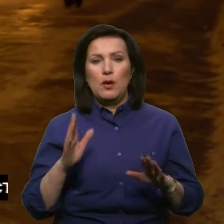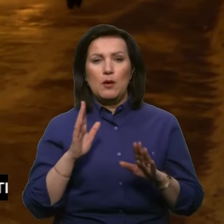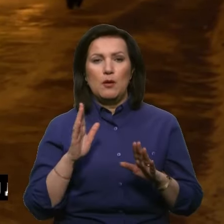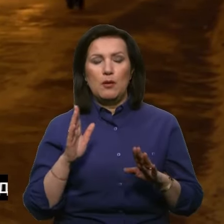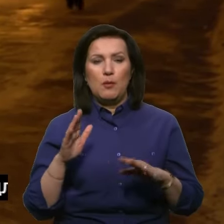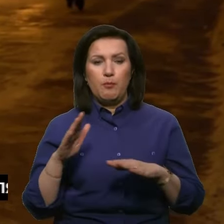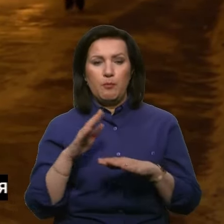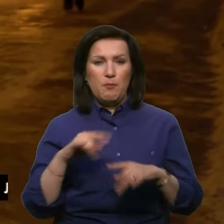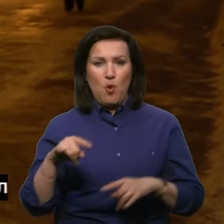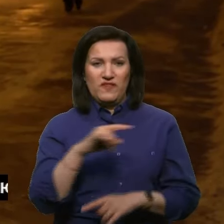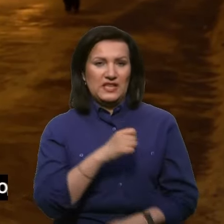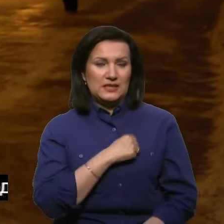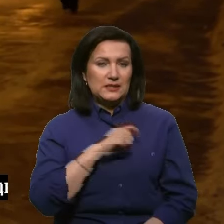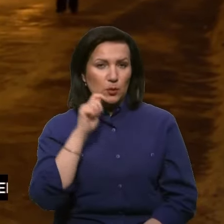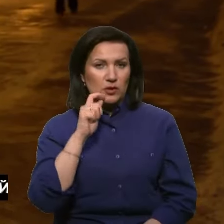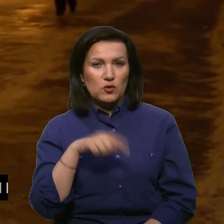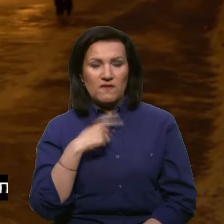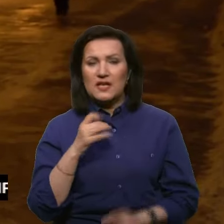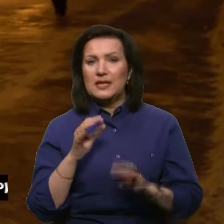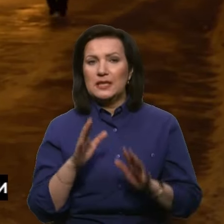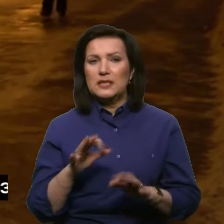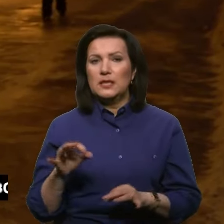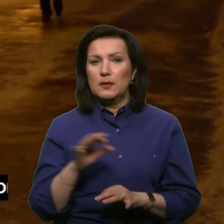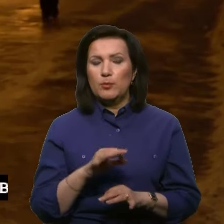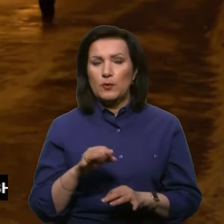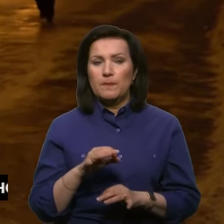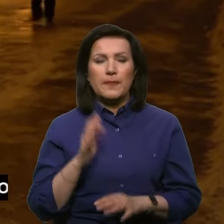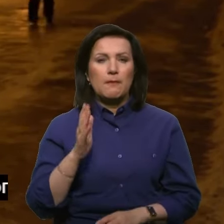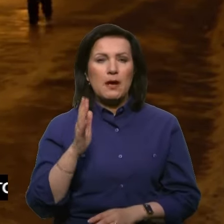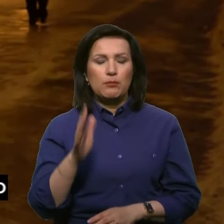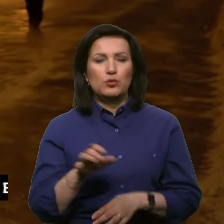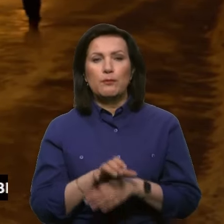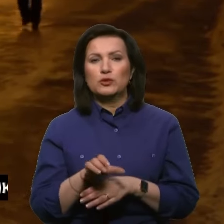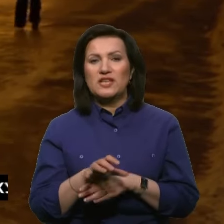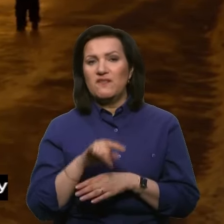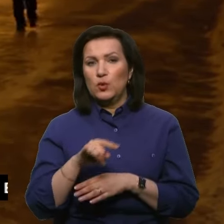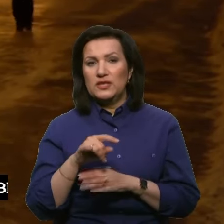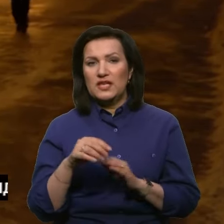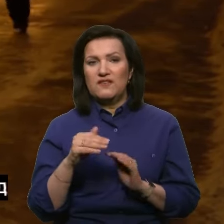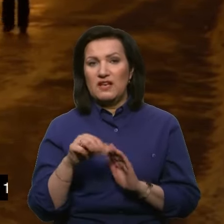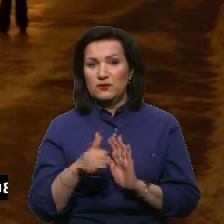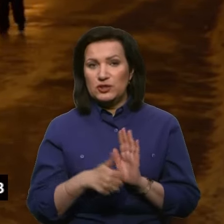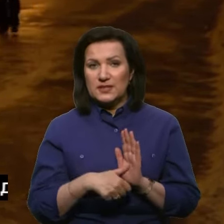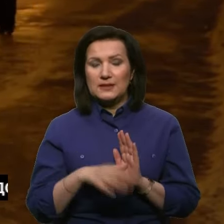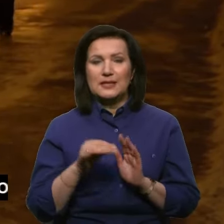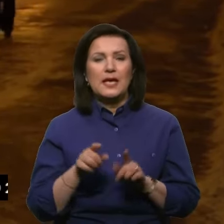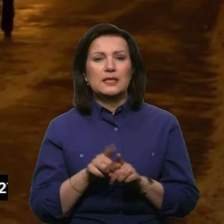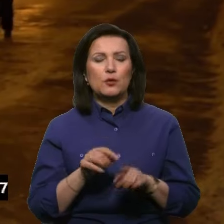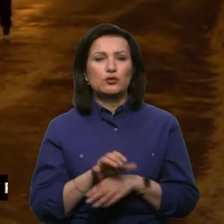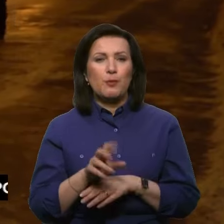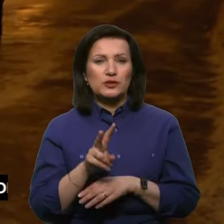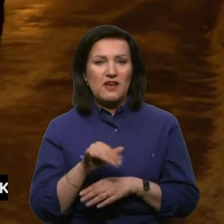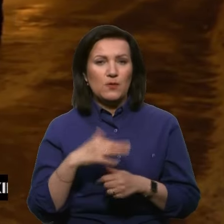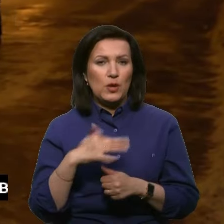повітряних сил України. Говорили не тільки про майбутню поставку літаків F-16, а також і про